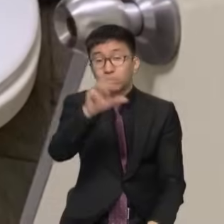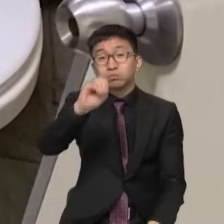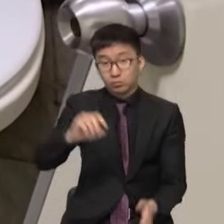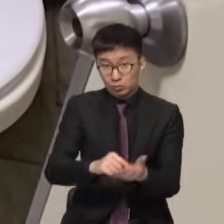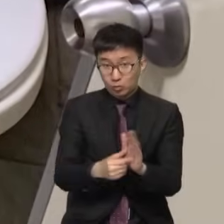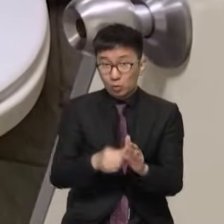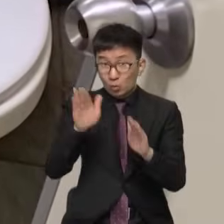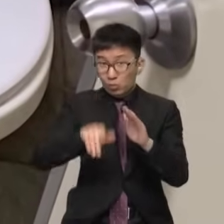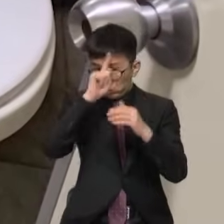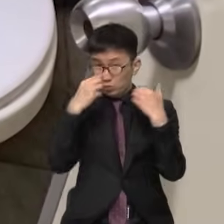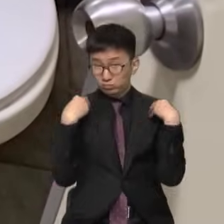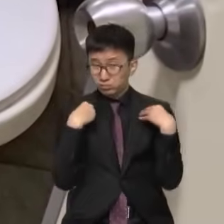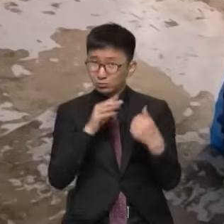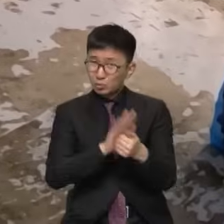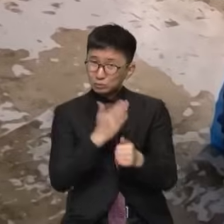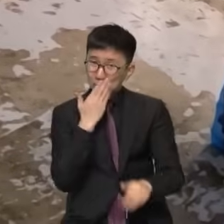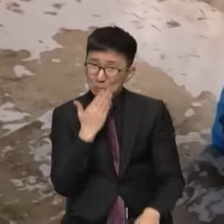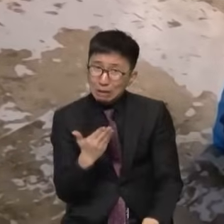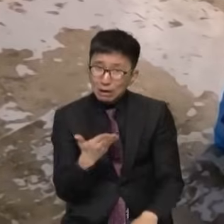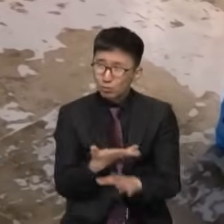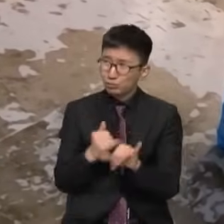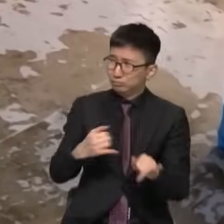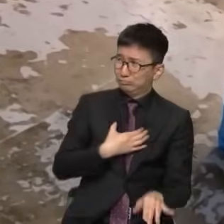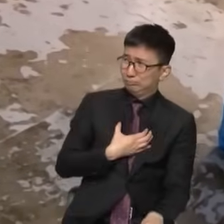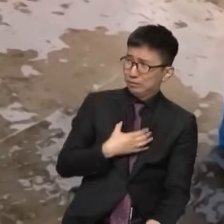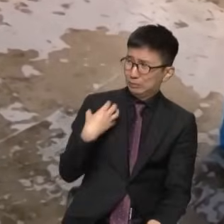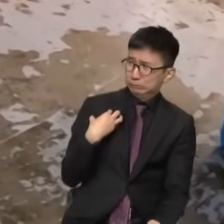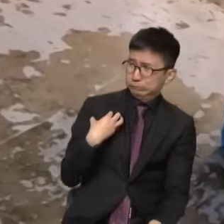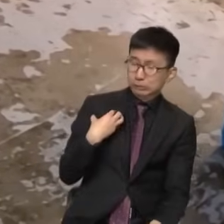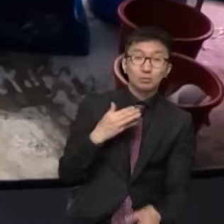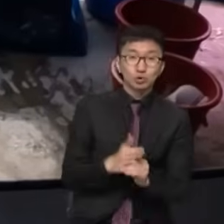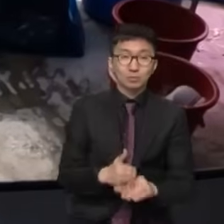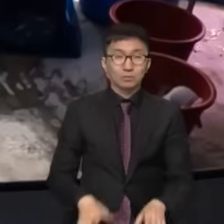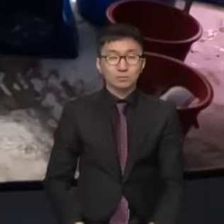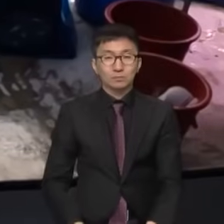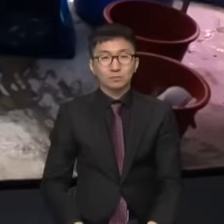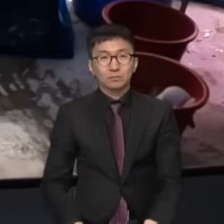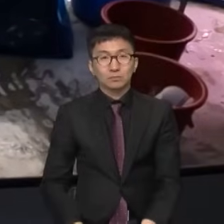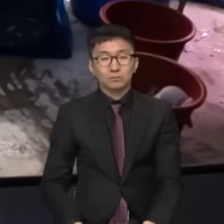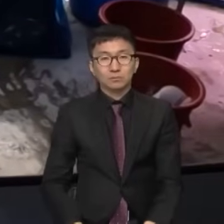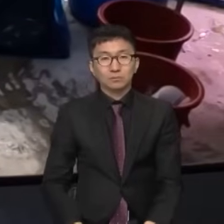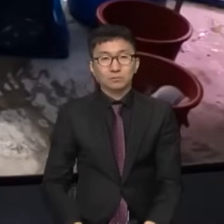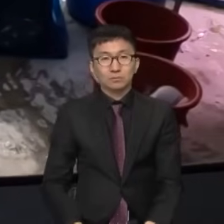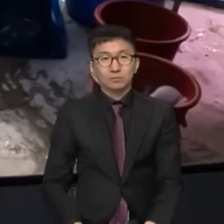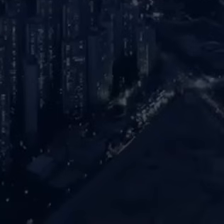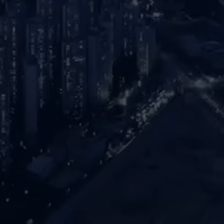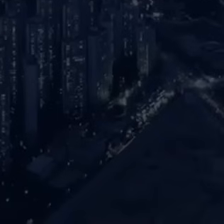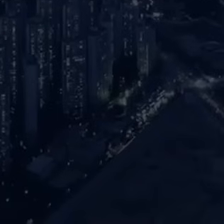있을지 외국인 노동자들은 걱정하고 있습니다. SBS 조울선입니다.